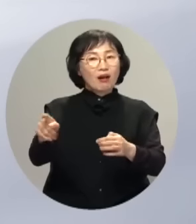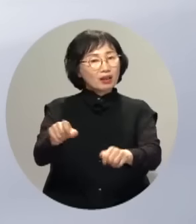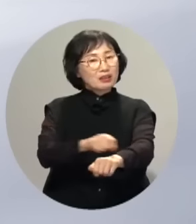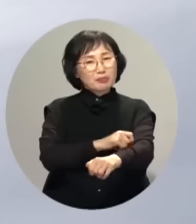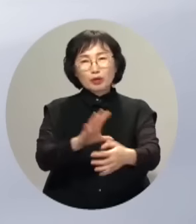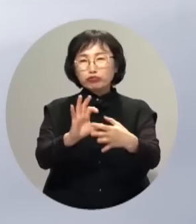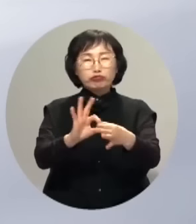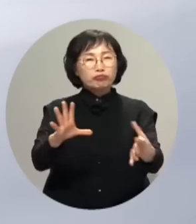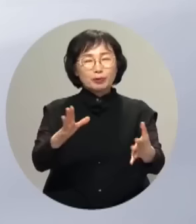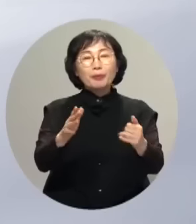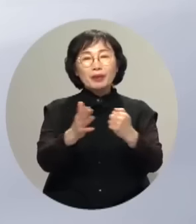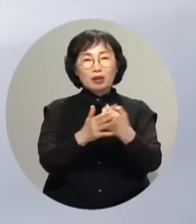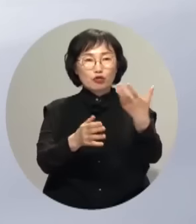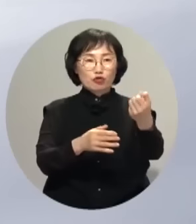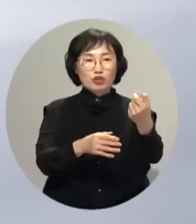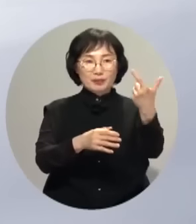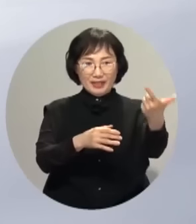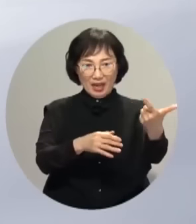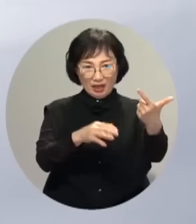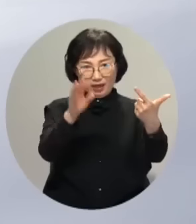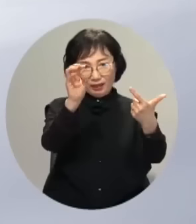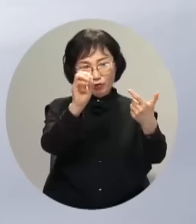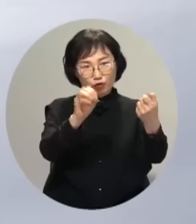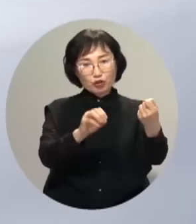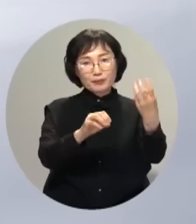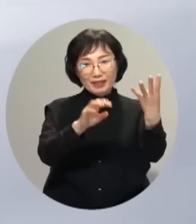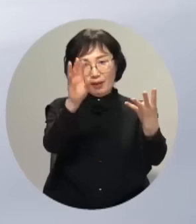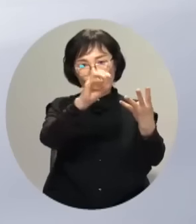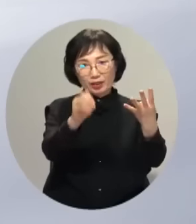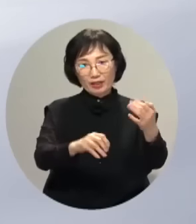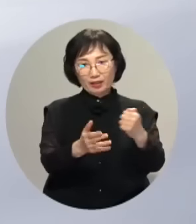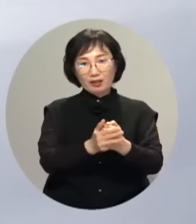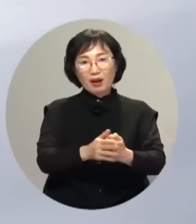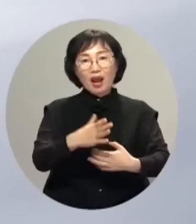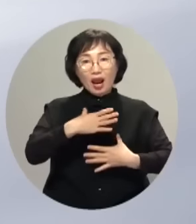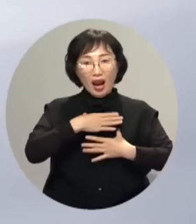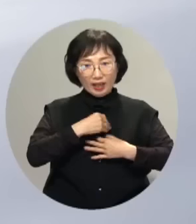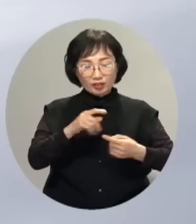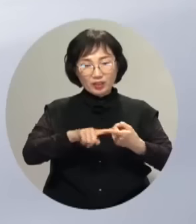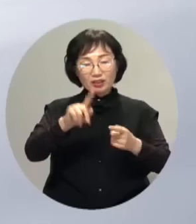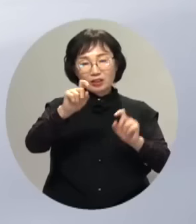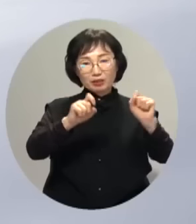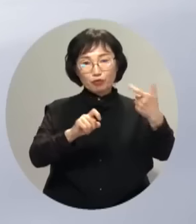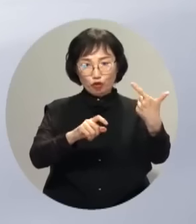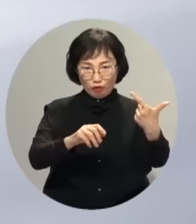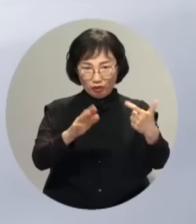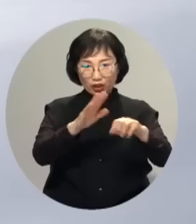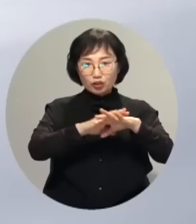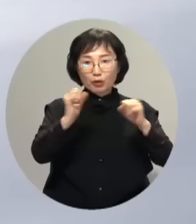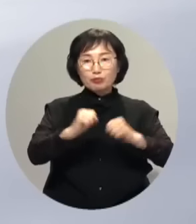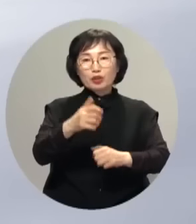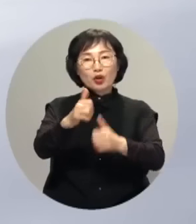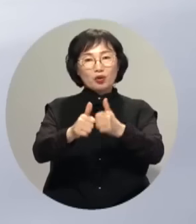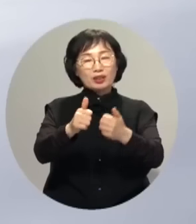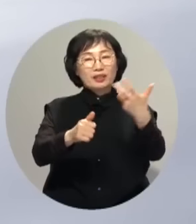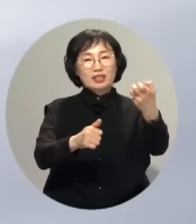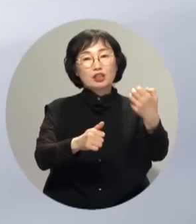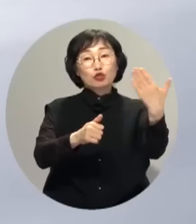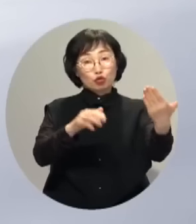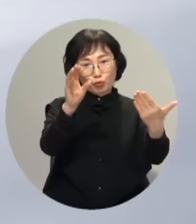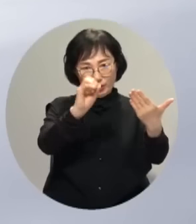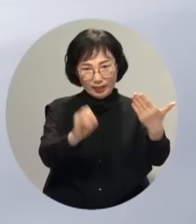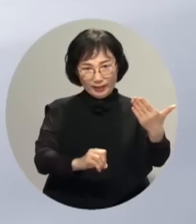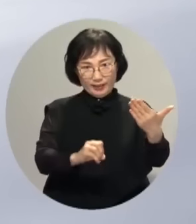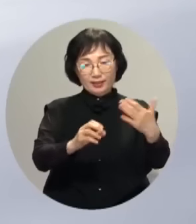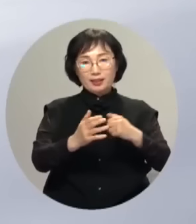있습니다 이번 총선의 성격에 대해서는 전국 안정 론이 16% 정부 견제론이 79%